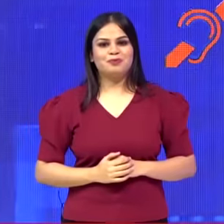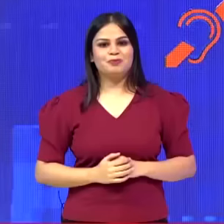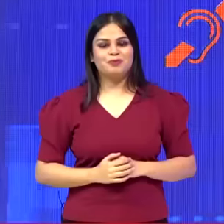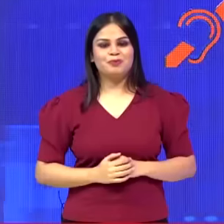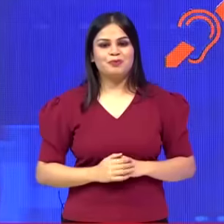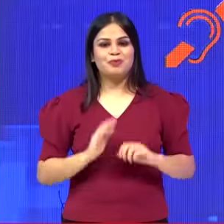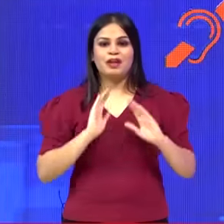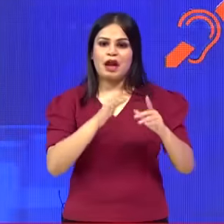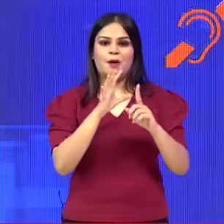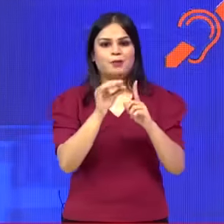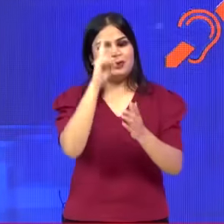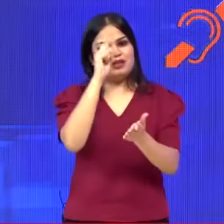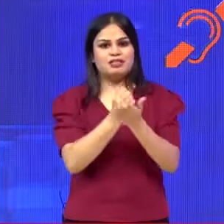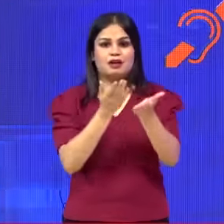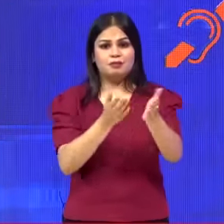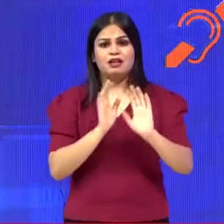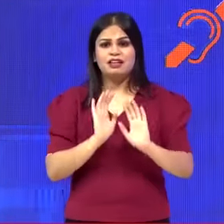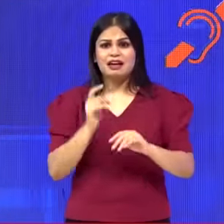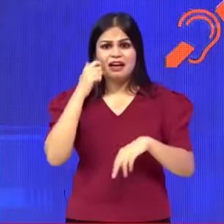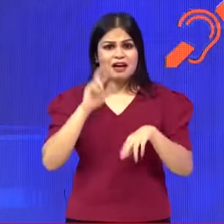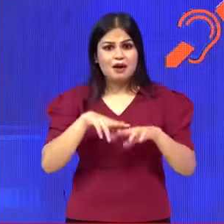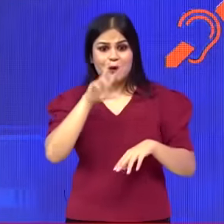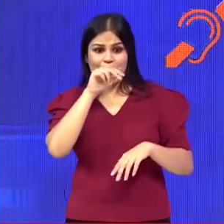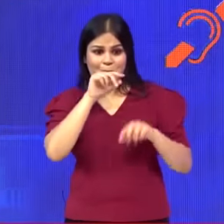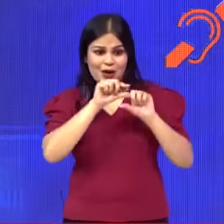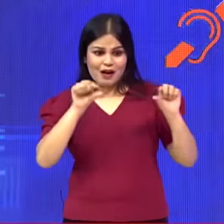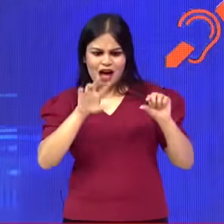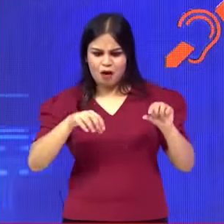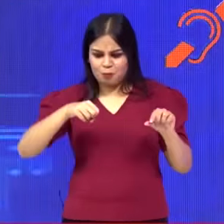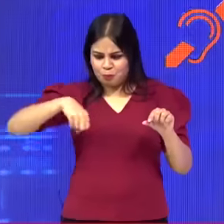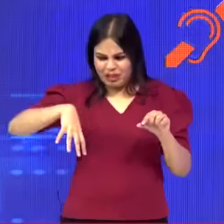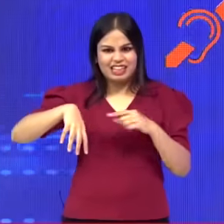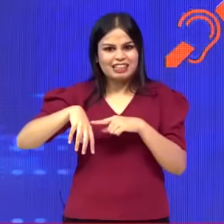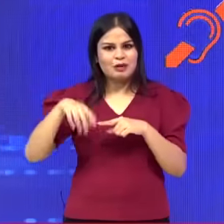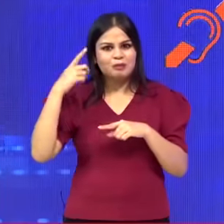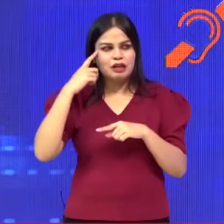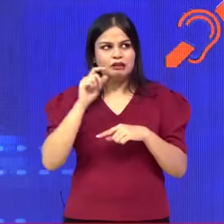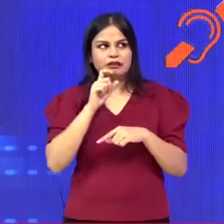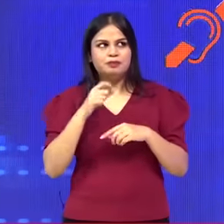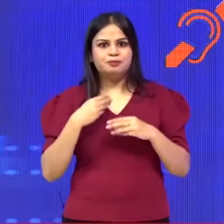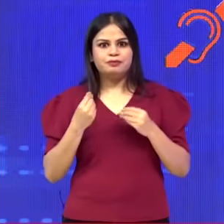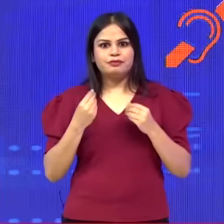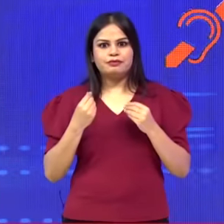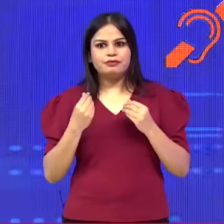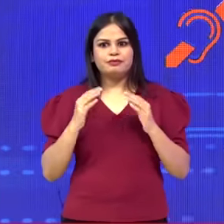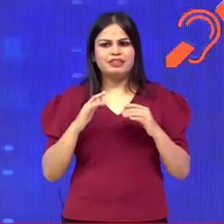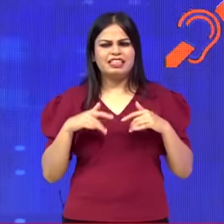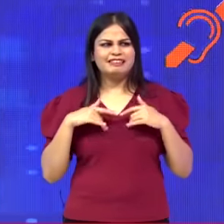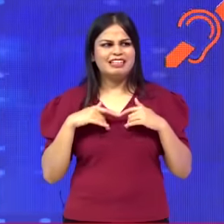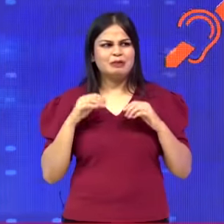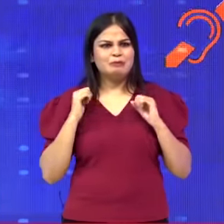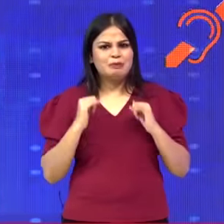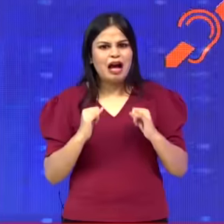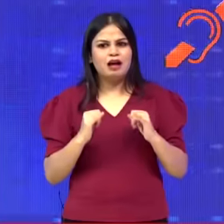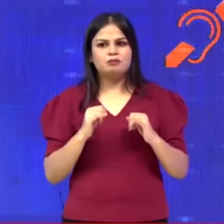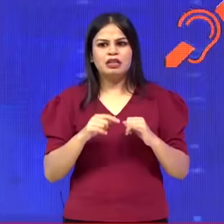मुझे डायरेक्टर साहब ने बताया कि आपका डायलॉग, वो जो पादने वाला डायलॉग इज वेरी ऑकवर्ड, आई मीन इट्स नॉट अ, इट्स लाइक आई जस्ट फील दैट, सो आई